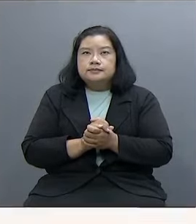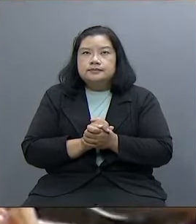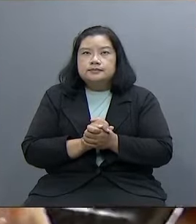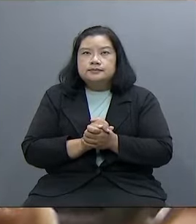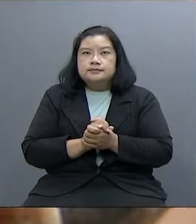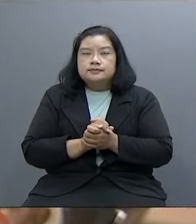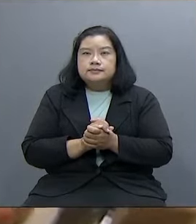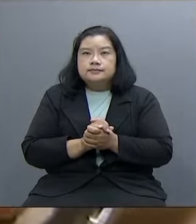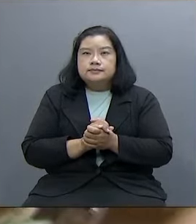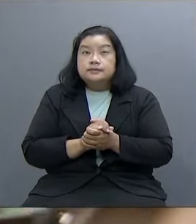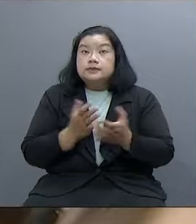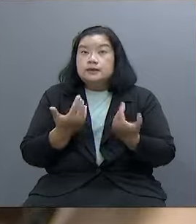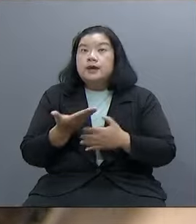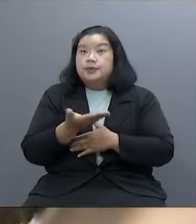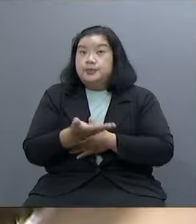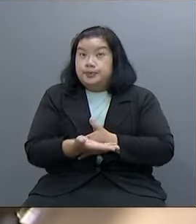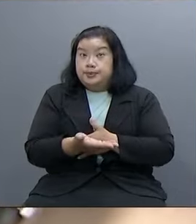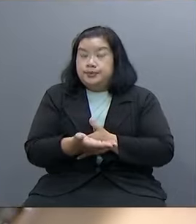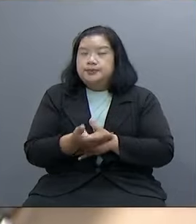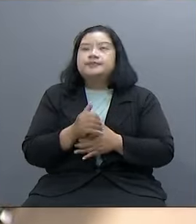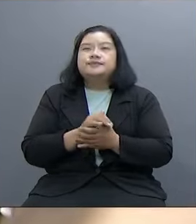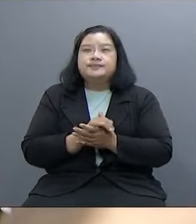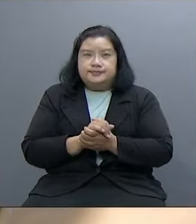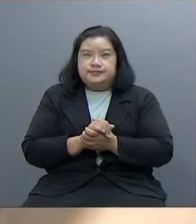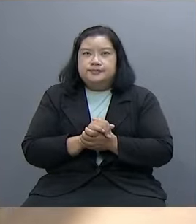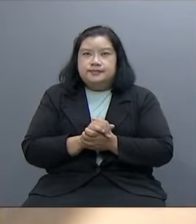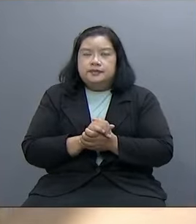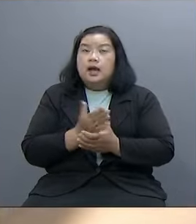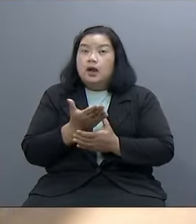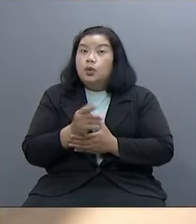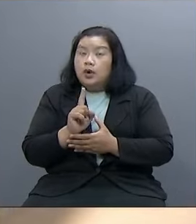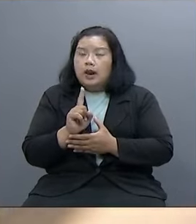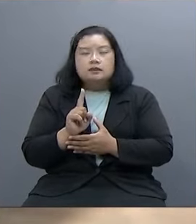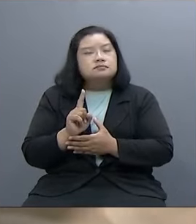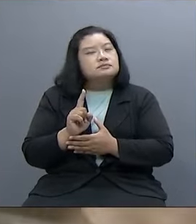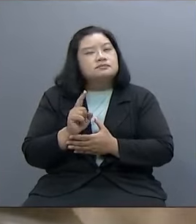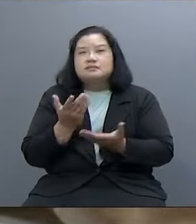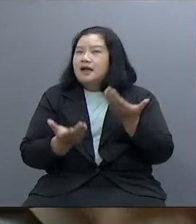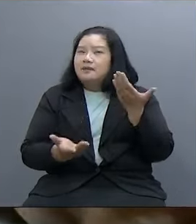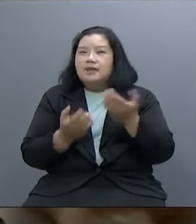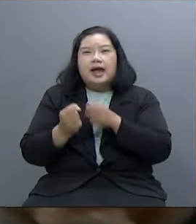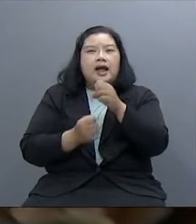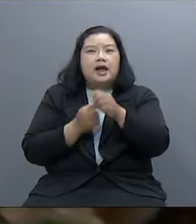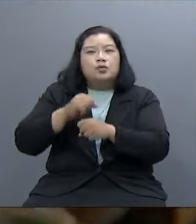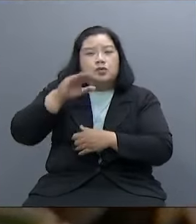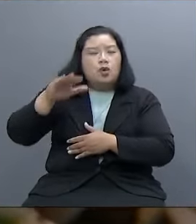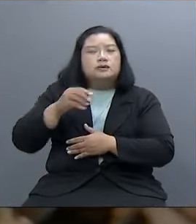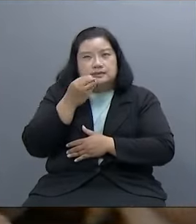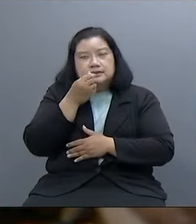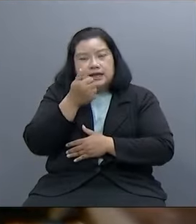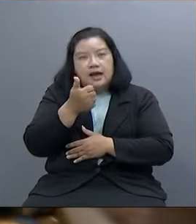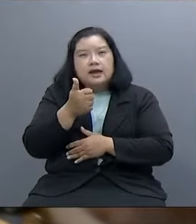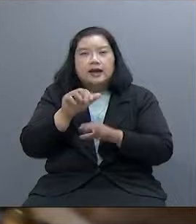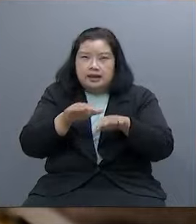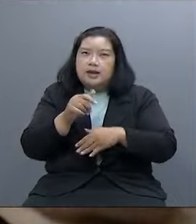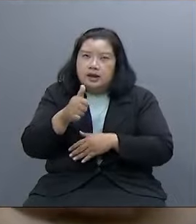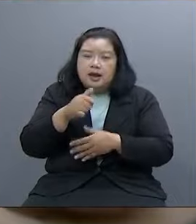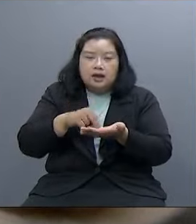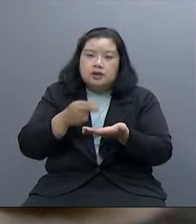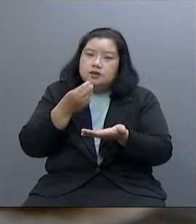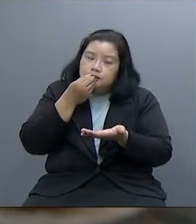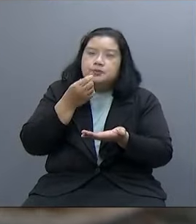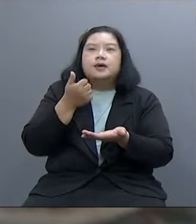เสร็จแล้วค่ะสำหรับขนมจีบกุ้งลากบัวเมนูนี้เหมาะสำหรับทุกวัยในครอบครัวค่ะผู้ใหญ่กินได้และเด็กก็สามารถรับประทานเป็นอาหารว่าง